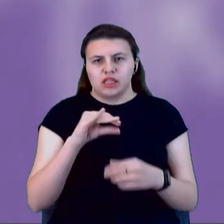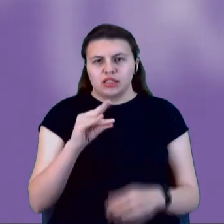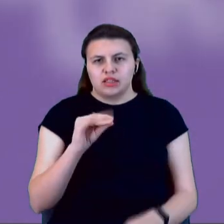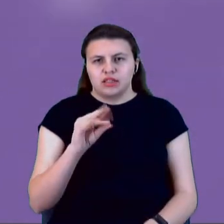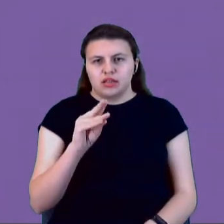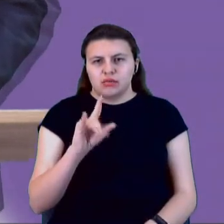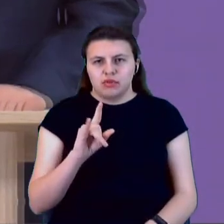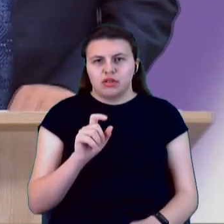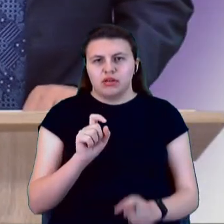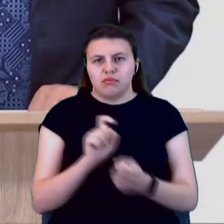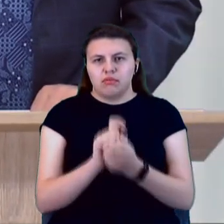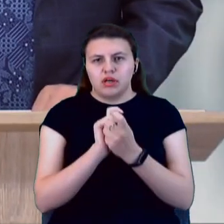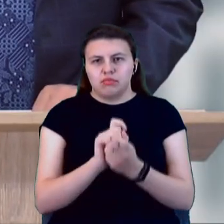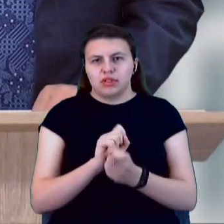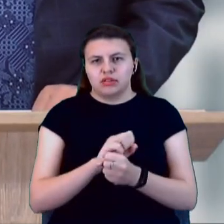с коронавирусом.